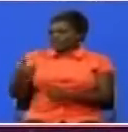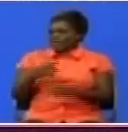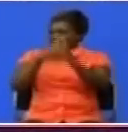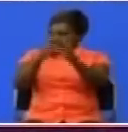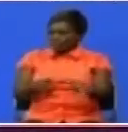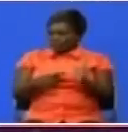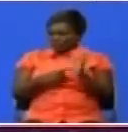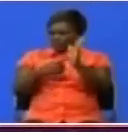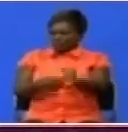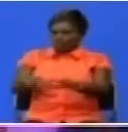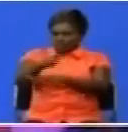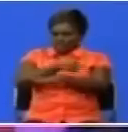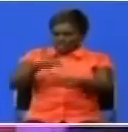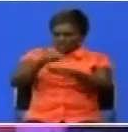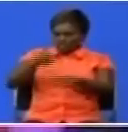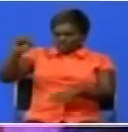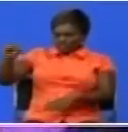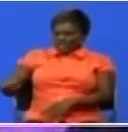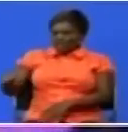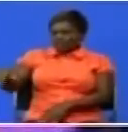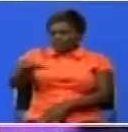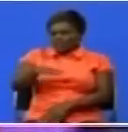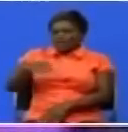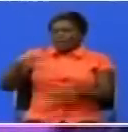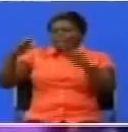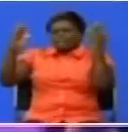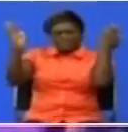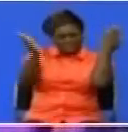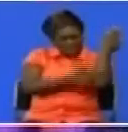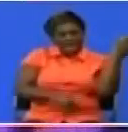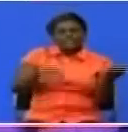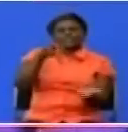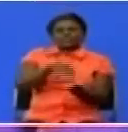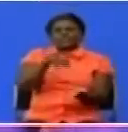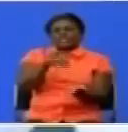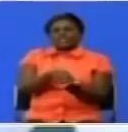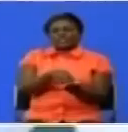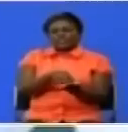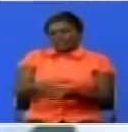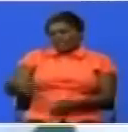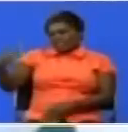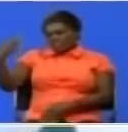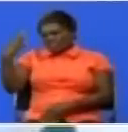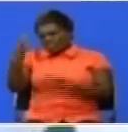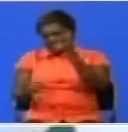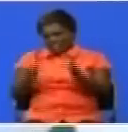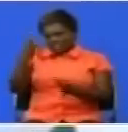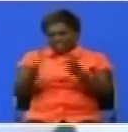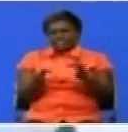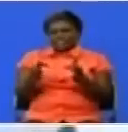ilinakili mataifa kusini mwa jangwa la Sahara yakiwa na matokeo mabaya zaidi ulimwenguni kwa alama 33 kwa